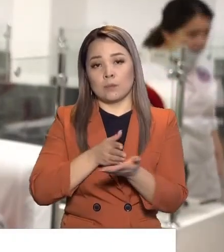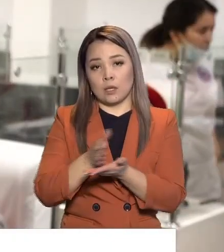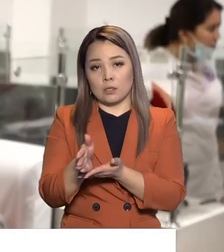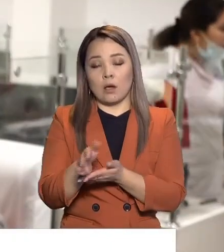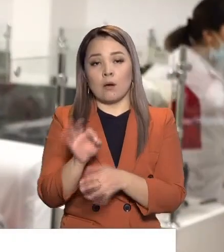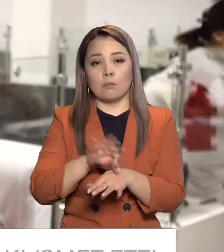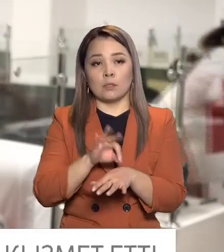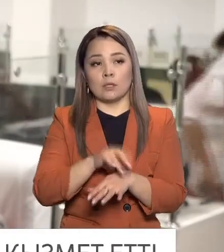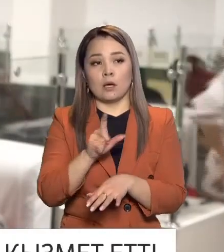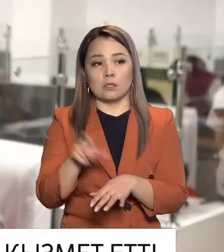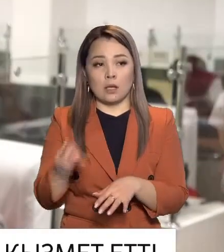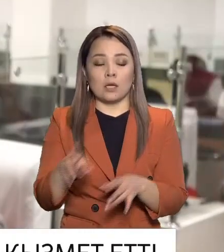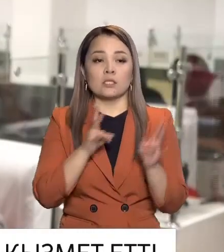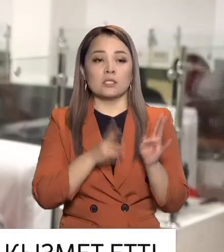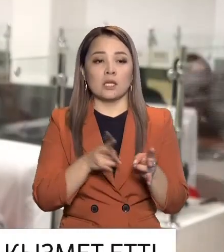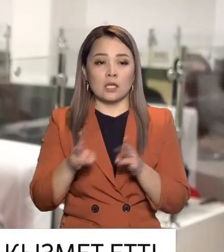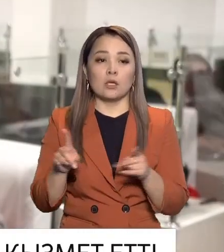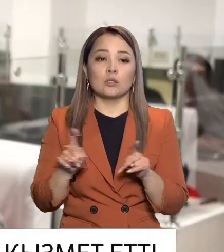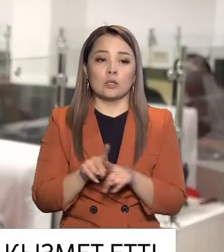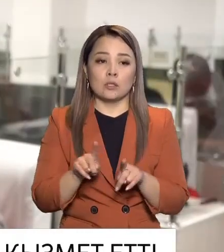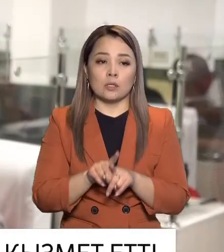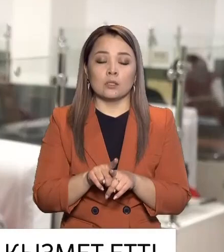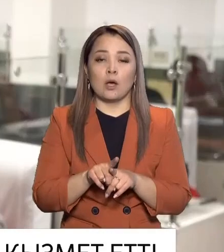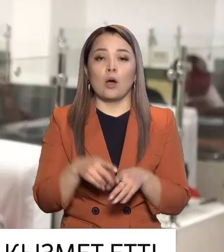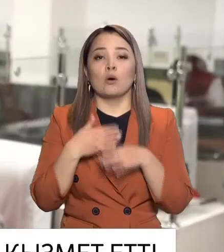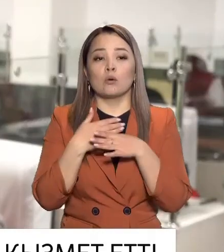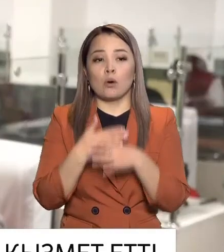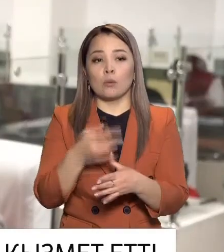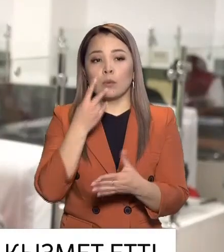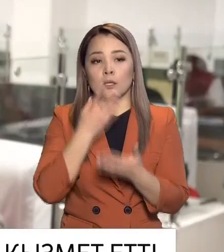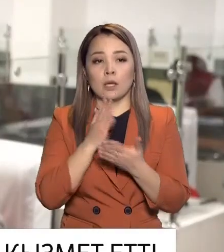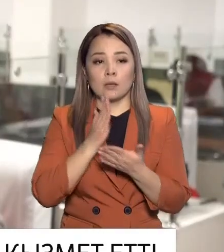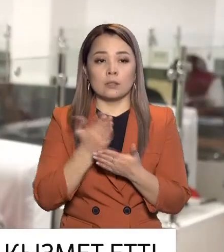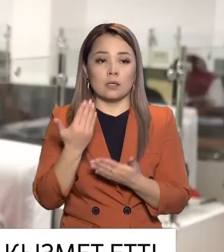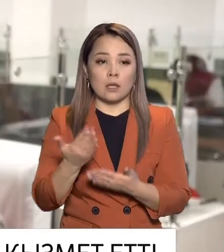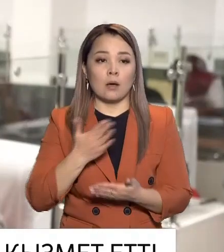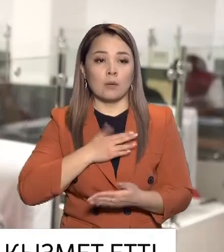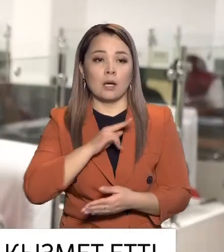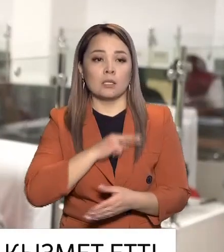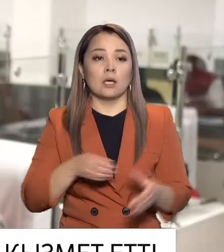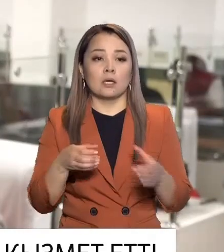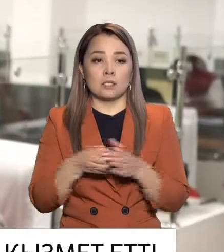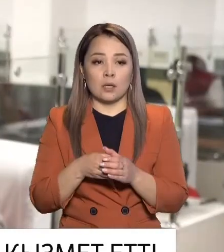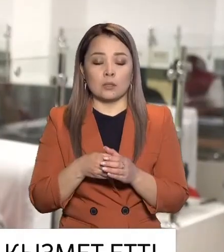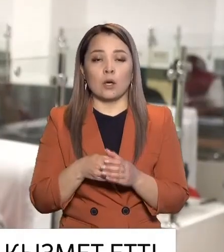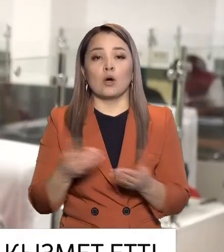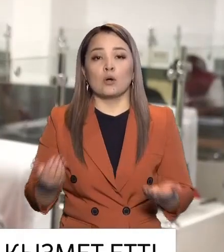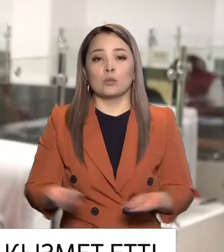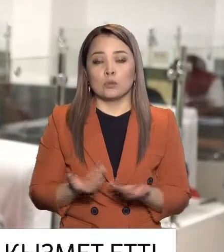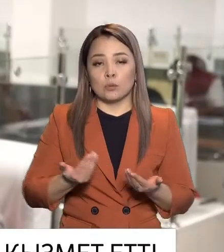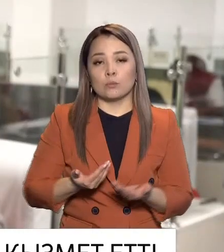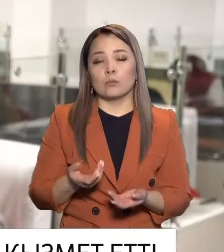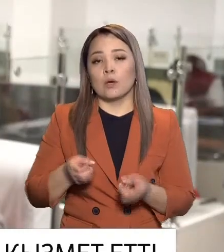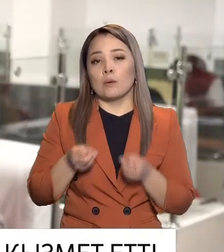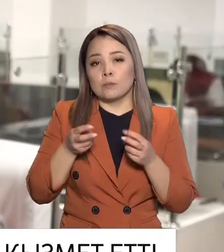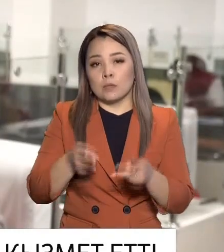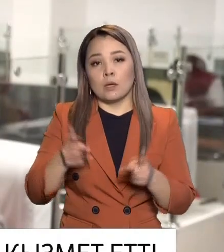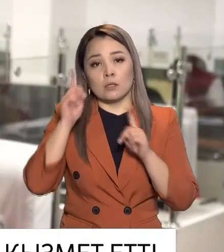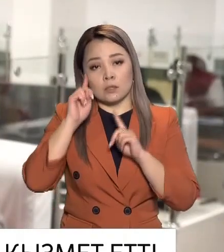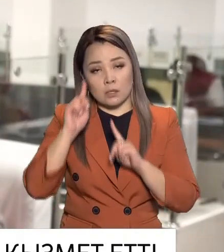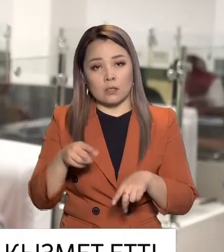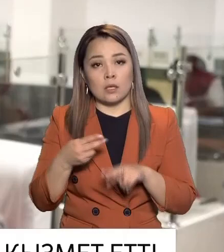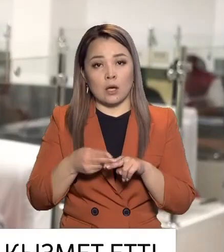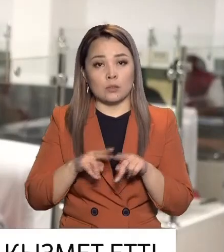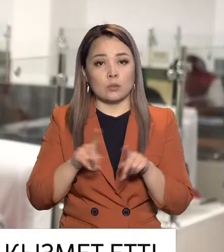жаңа науқастарға, зардап шеккендерге көмек көрсету барысында да біздің қызметкерлерге де өмірлеріне тікелей қауіп болды. Бұл